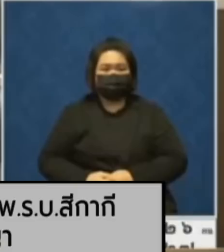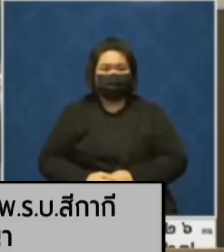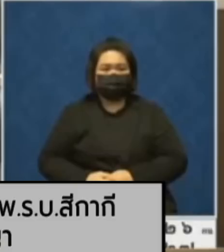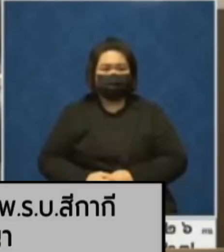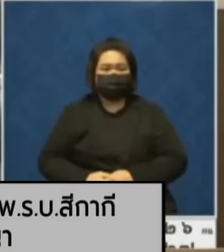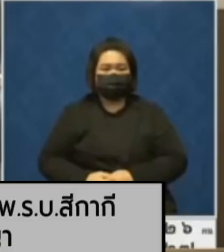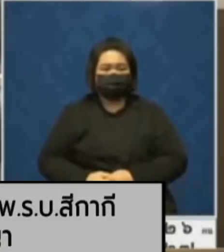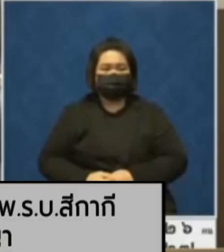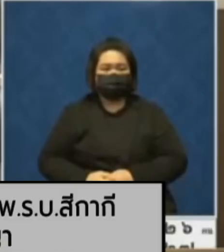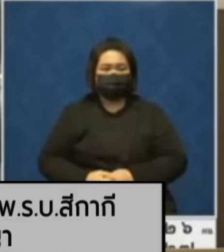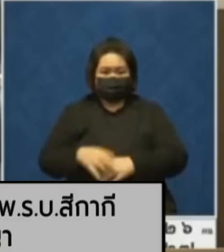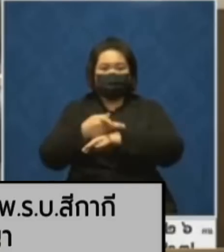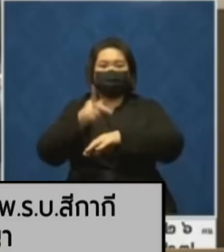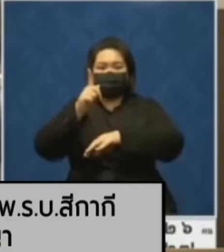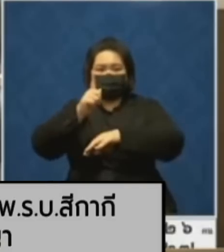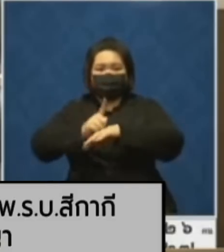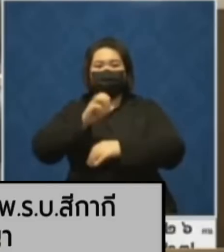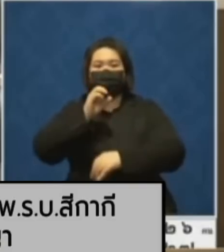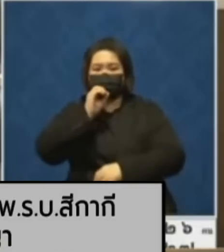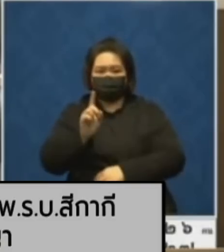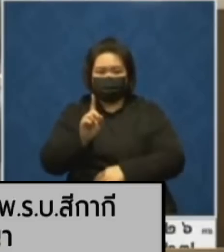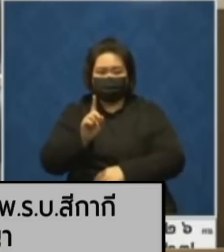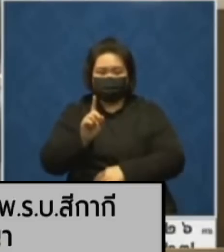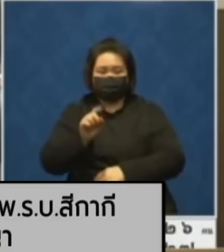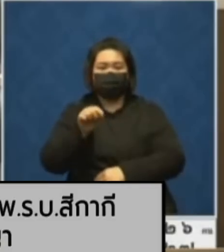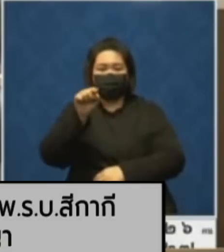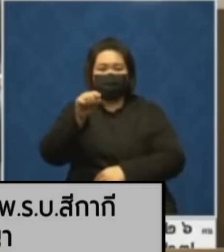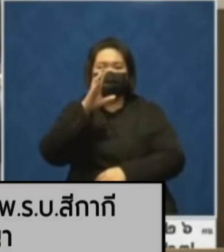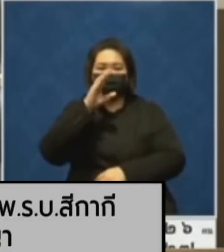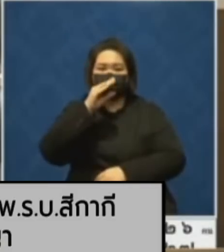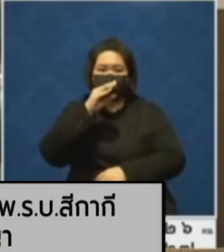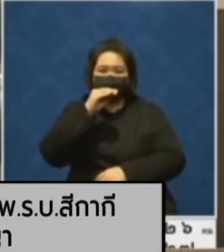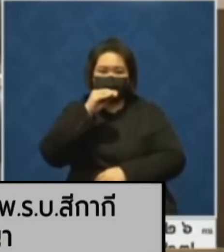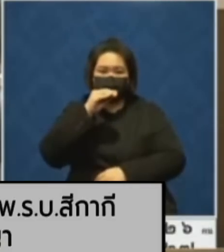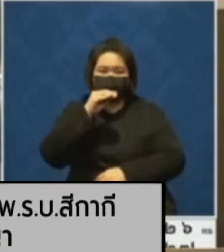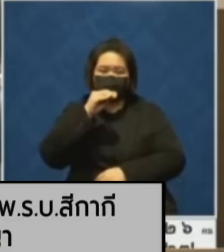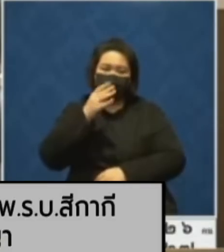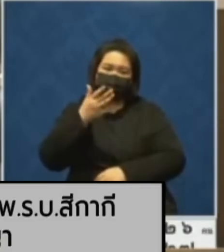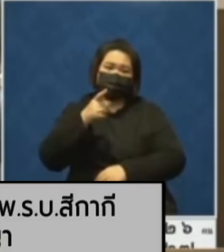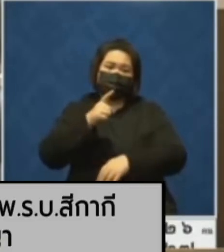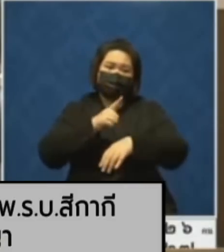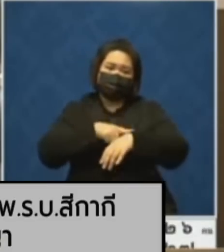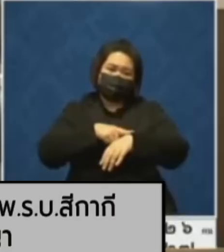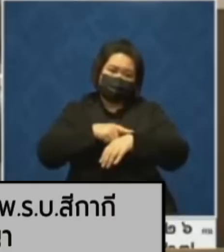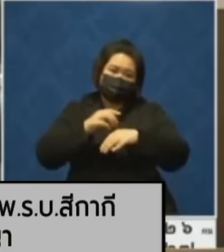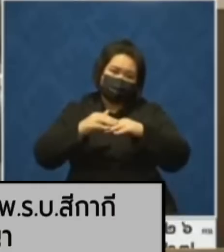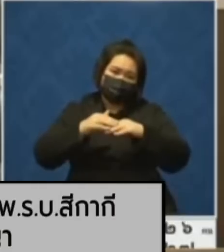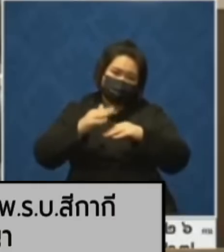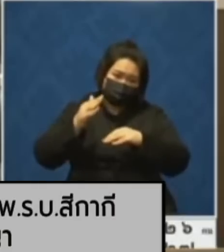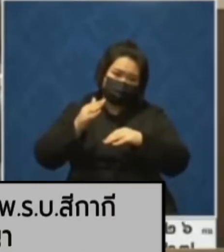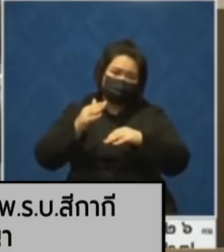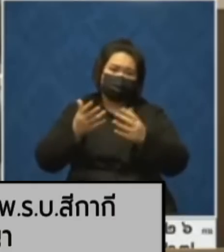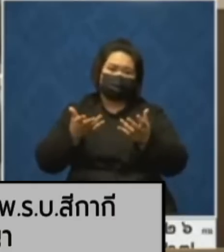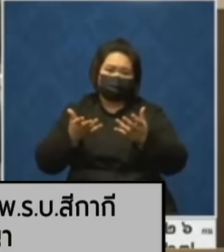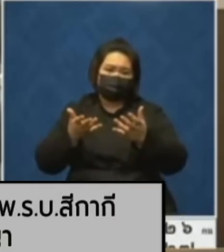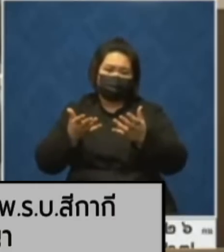ท่านพูดจะพูดไปเกิดกว่าที่จะต้